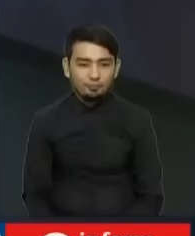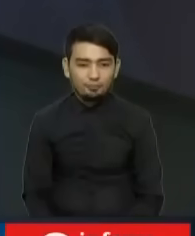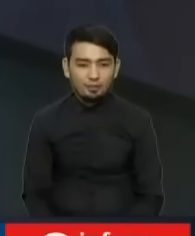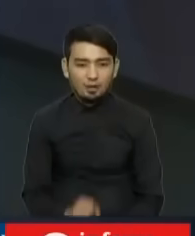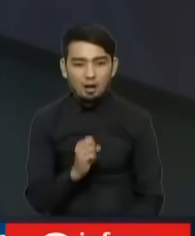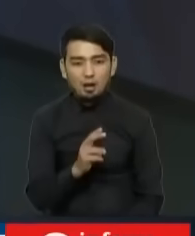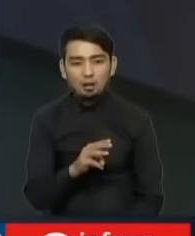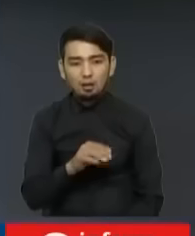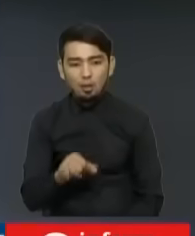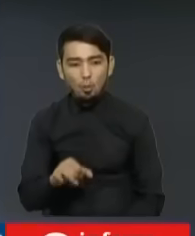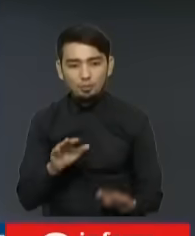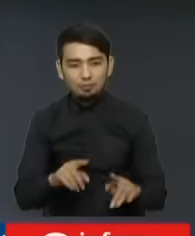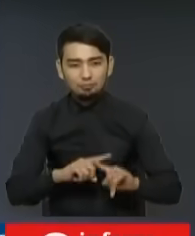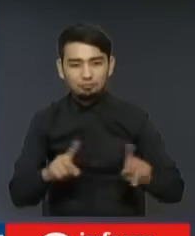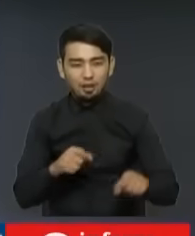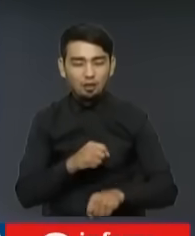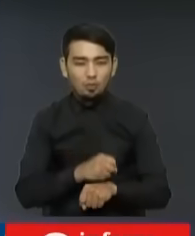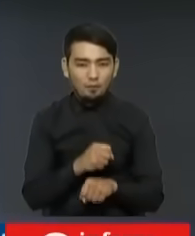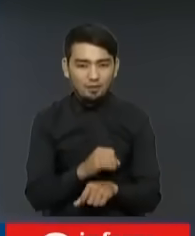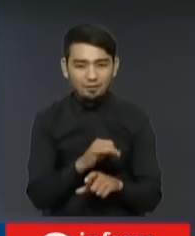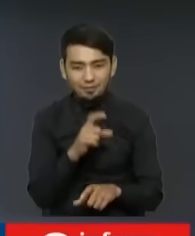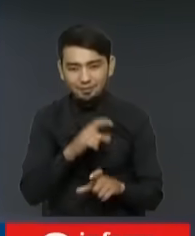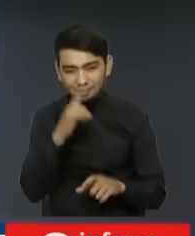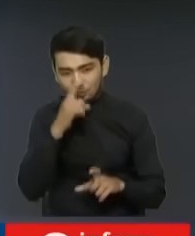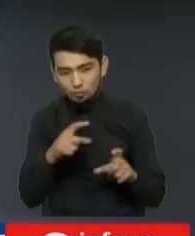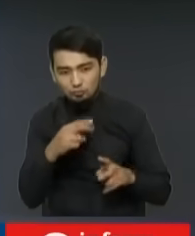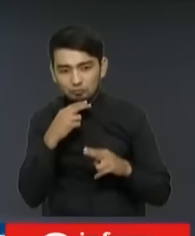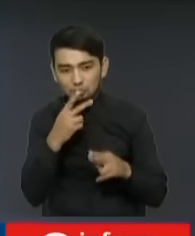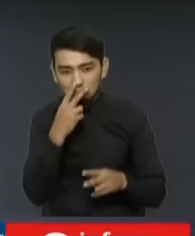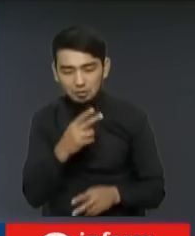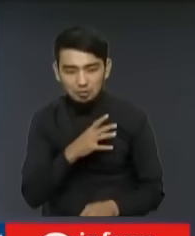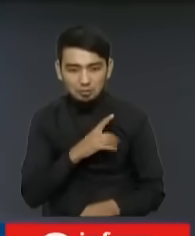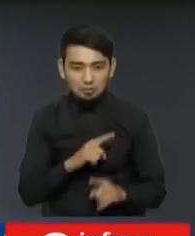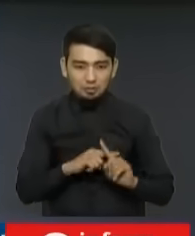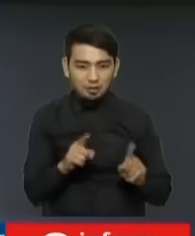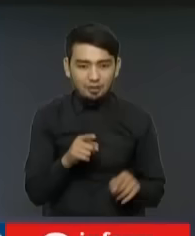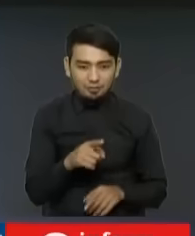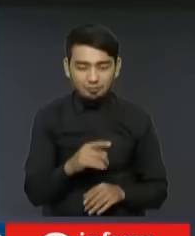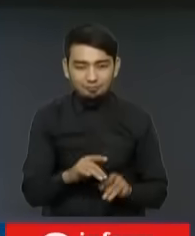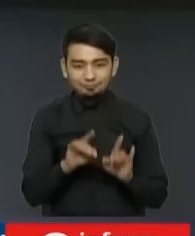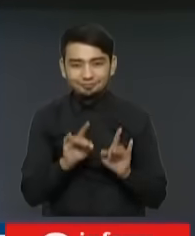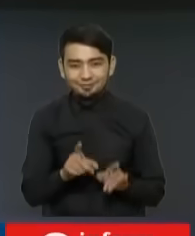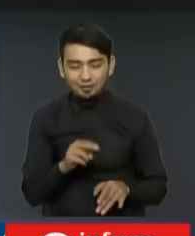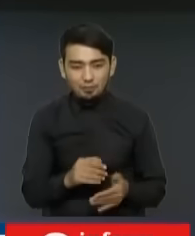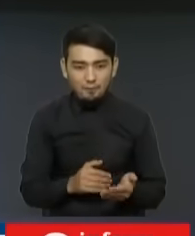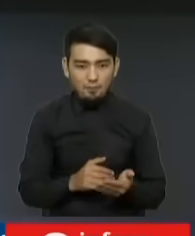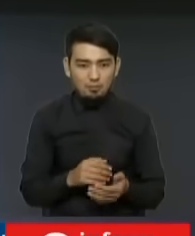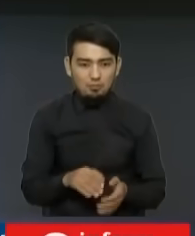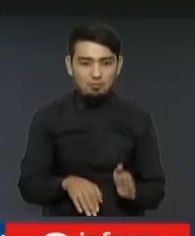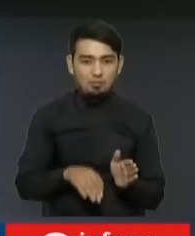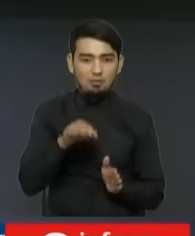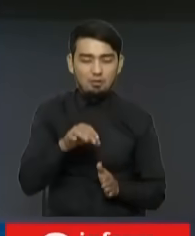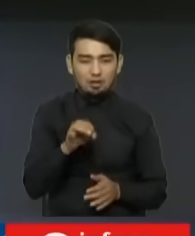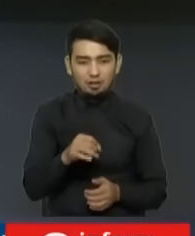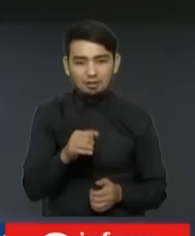Ақтаудағы ерекше аялдама қазақстандықтардың назарын аударды. Себебі жолаушыларға арналған орындықтың биік болғаны сонша орта